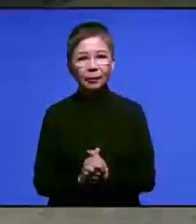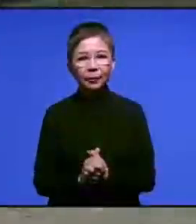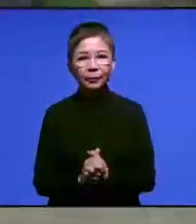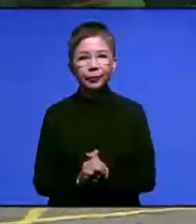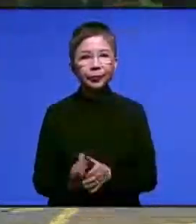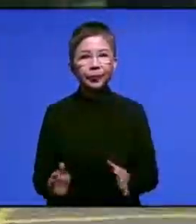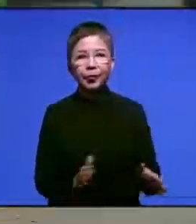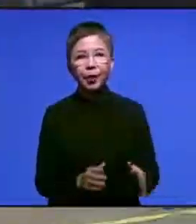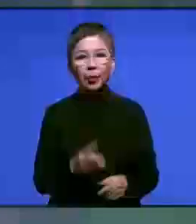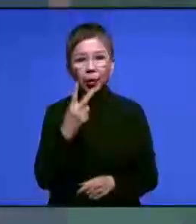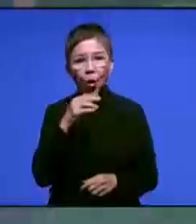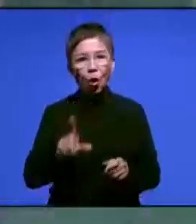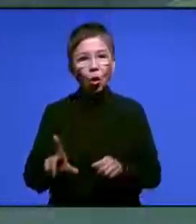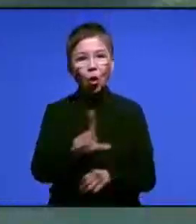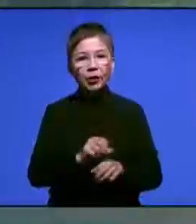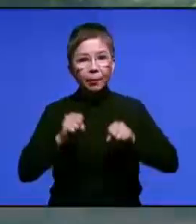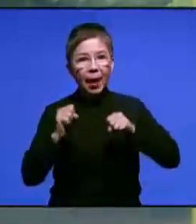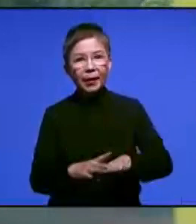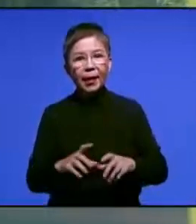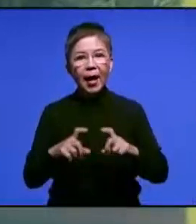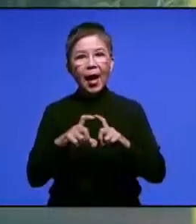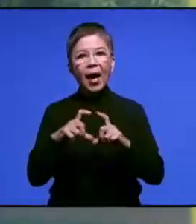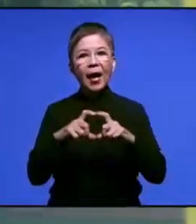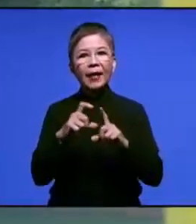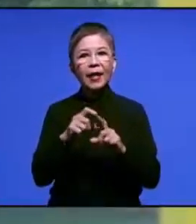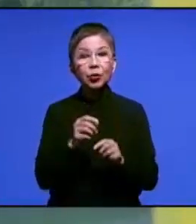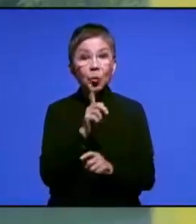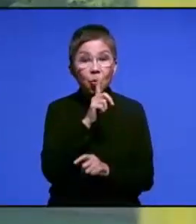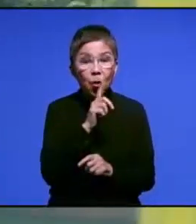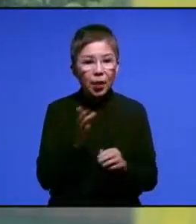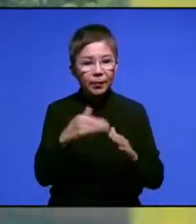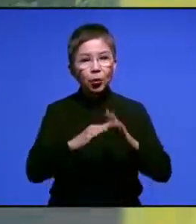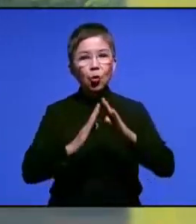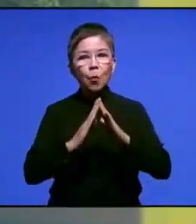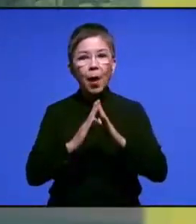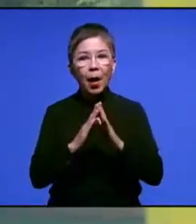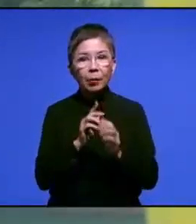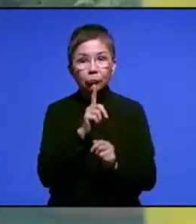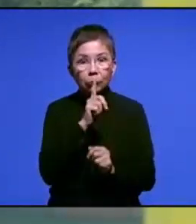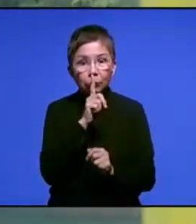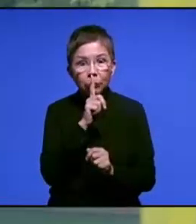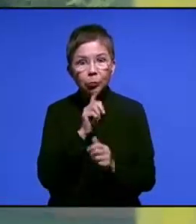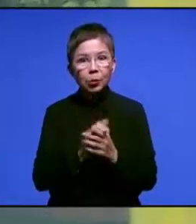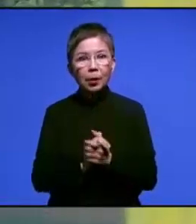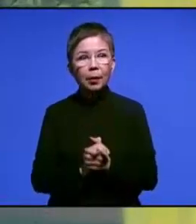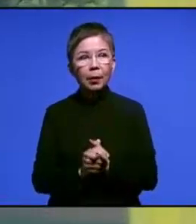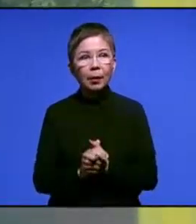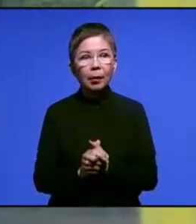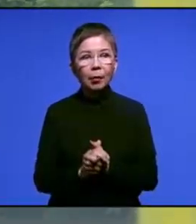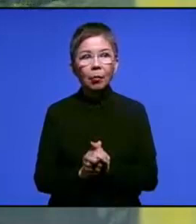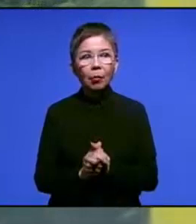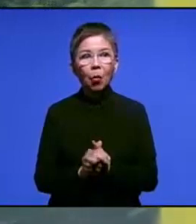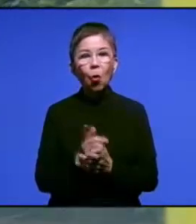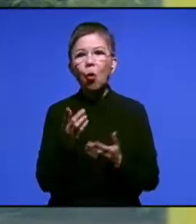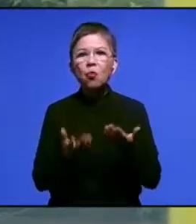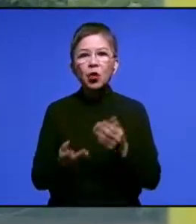Tim redaksi pun menemukan lokasi praktek ADS tersembunyi di dalam sebuah rumah. Oh, iya. Mana ya Pak? Oh, itu